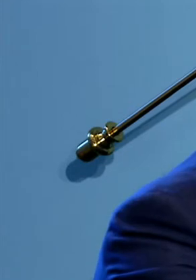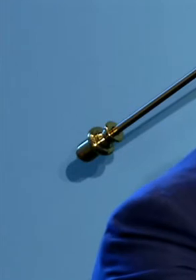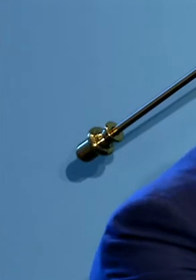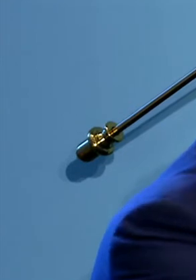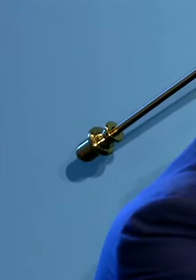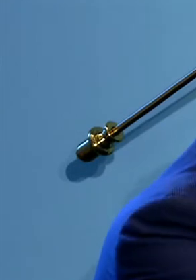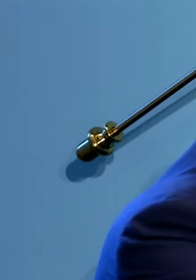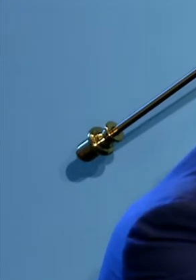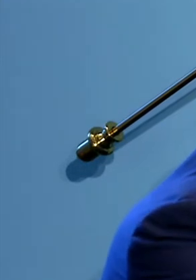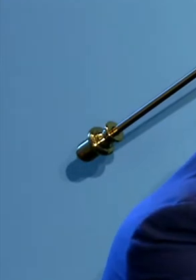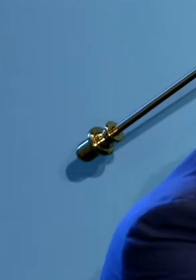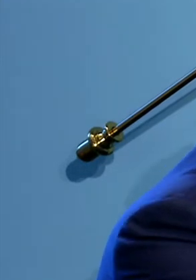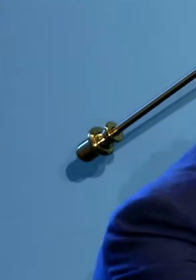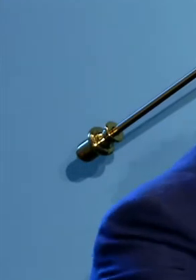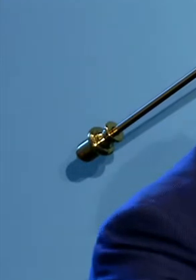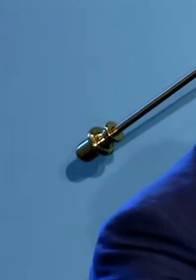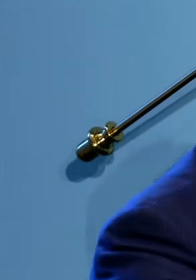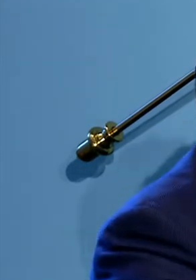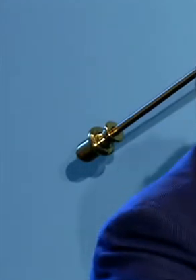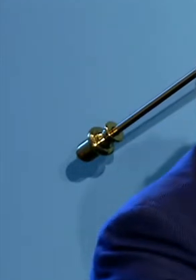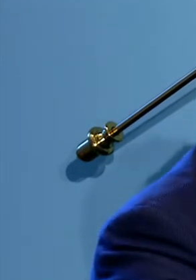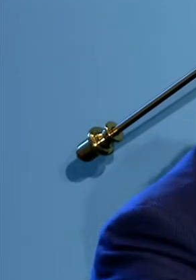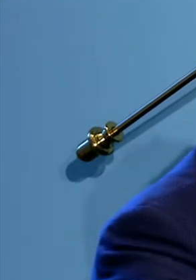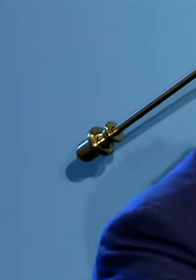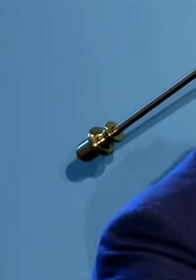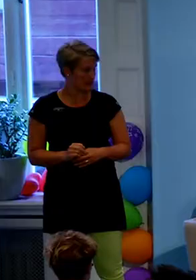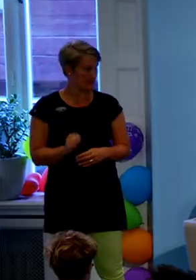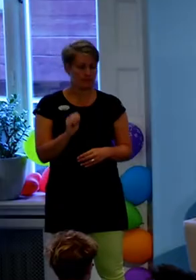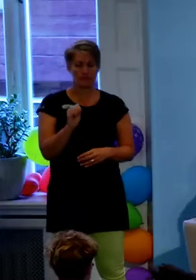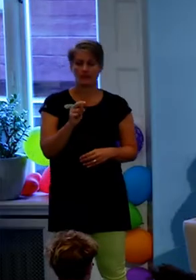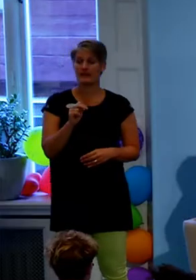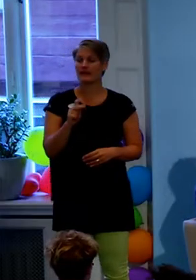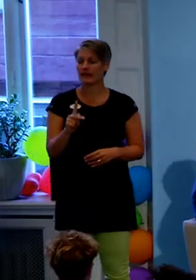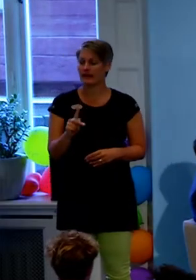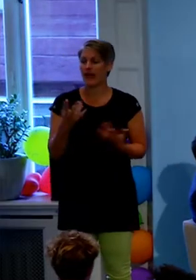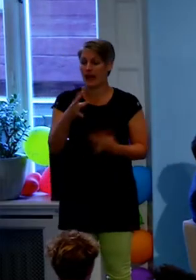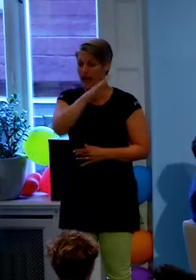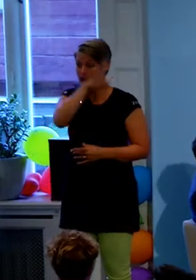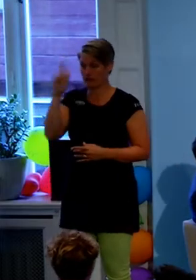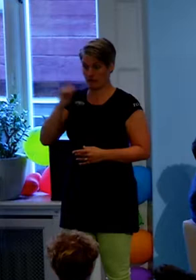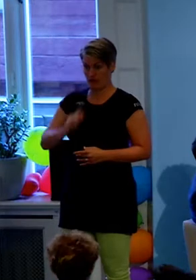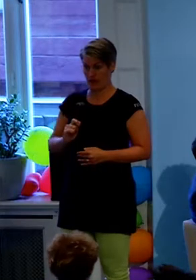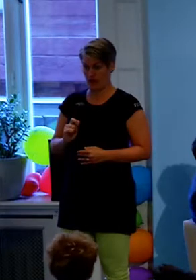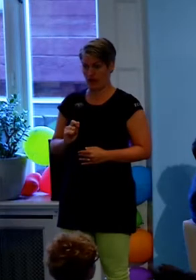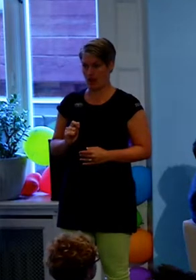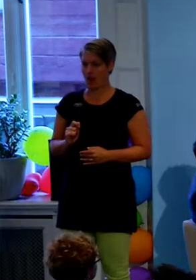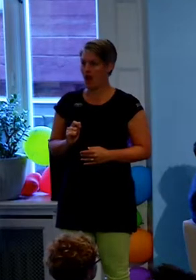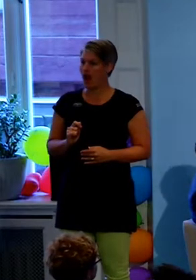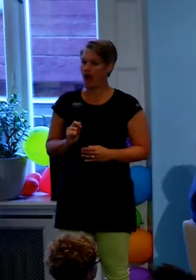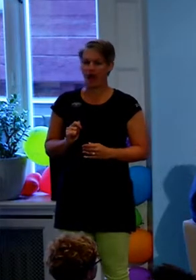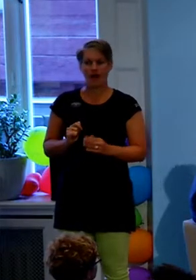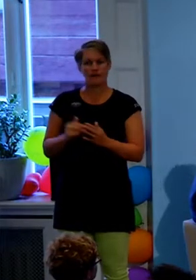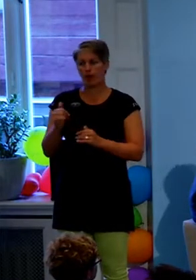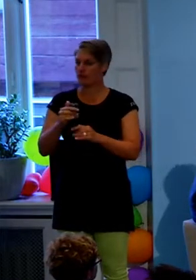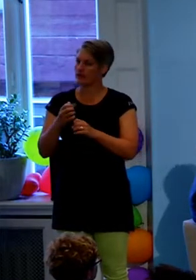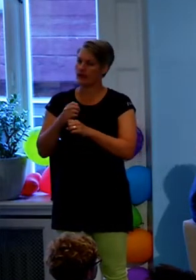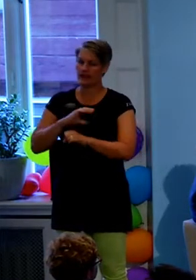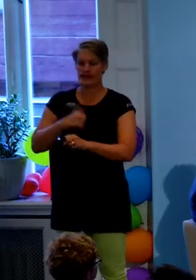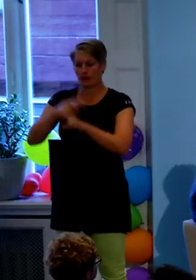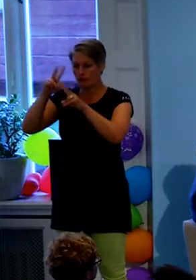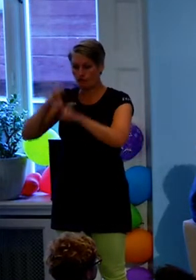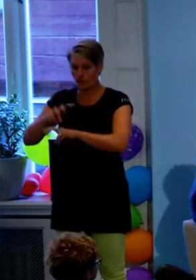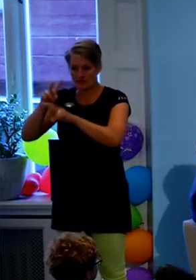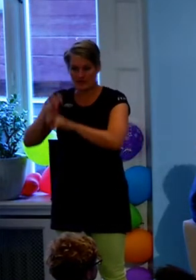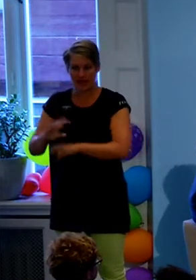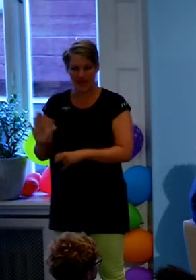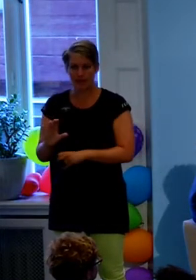att bli. Håller ni med mig eller är jag helt fel? Det är det som är det akademiska för mig. Det handlar inte bara om där du driver din egen forskning, utan du måste ju också sätta